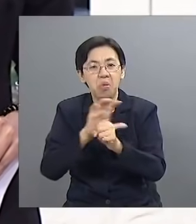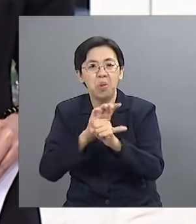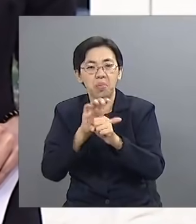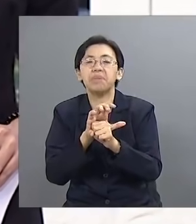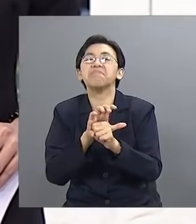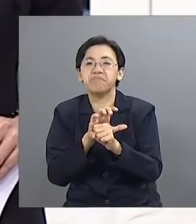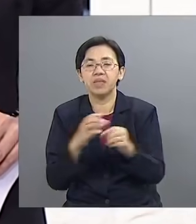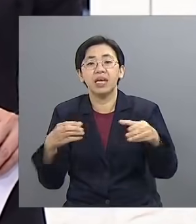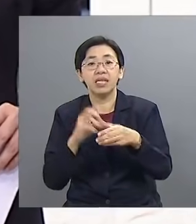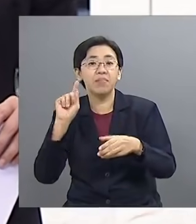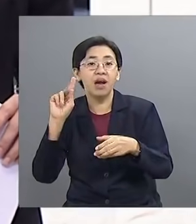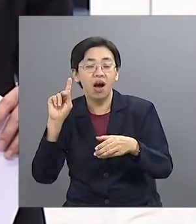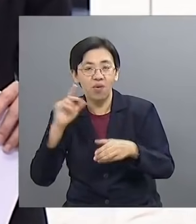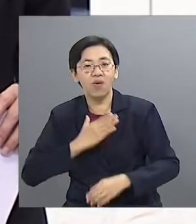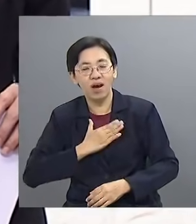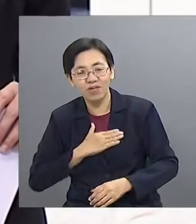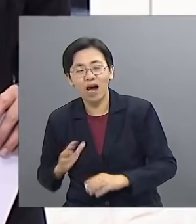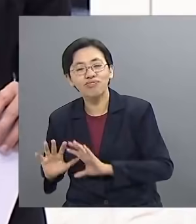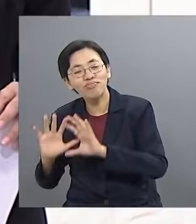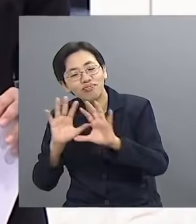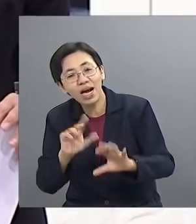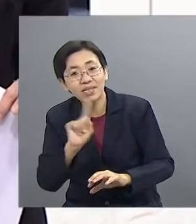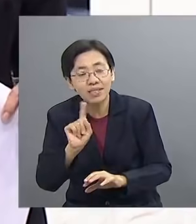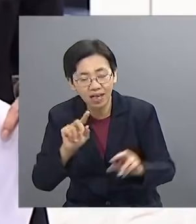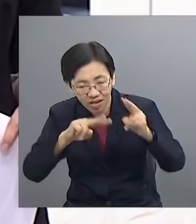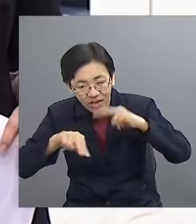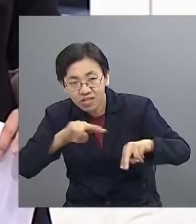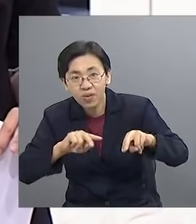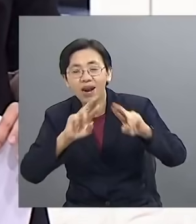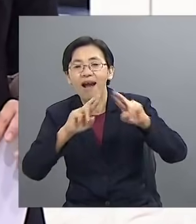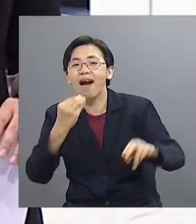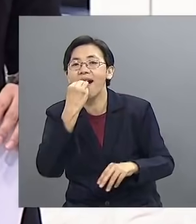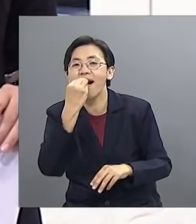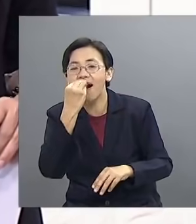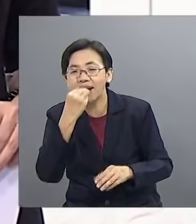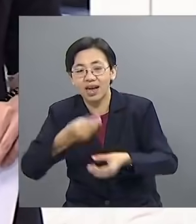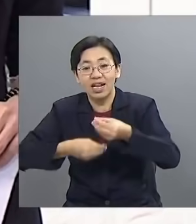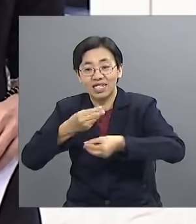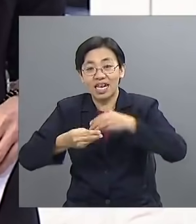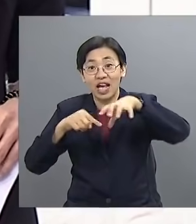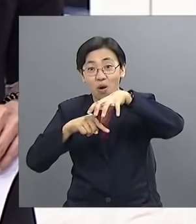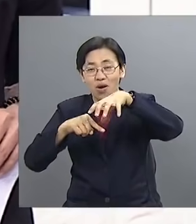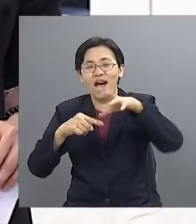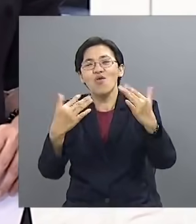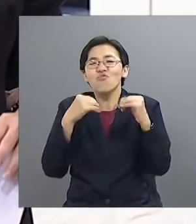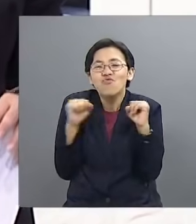ราได้ลงพื้นที่ค่ะไปตรวจสอบผู้ประกอบการร้านอาหารในห้างสรรพสินค้านะว่าตอนนี้เขามีการปรับตัวกันอย่างไรคนเข้